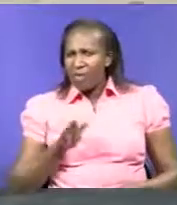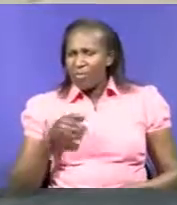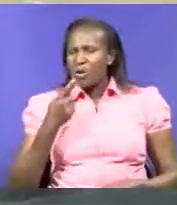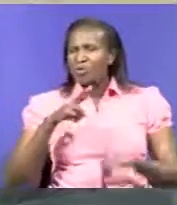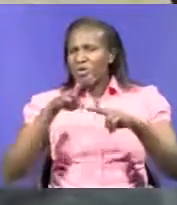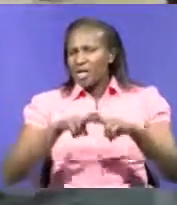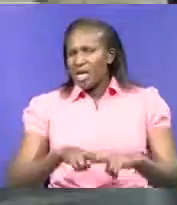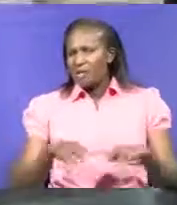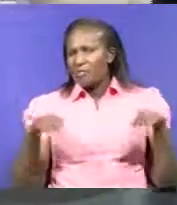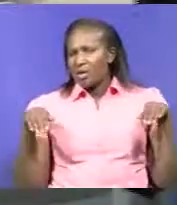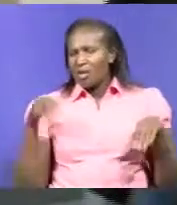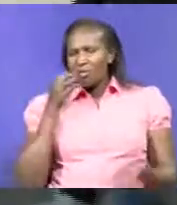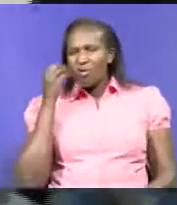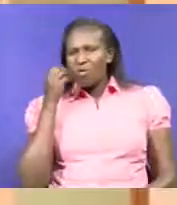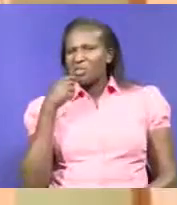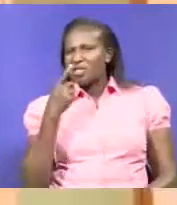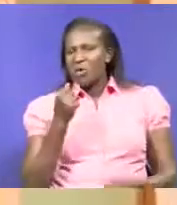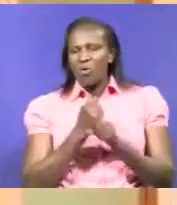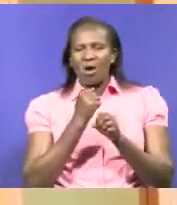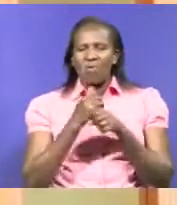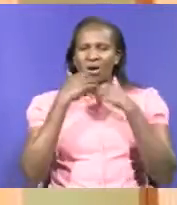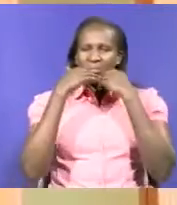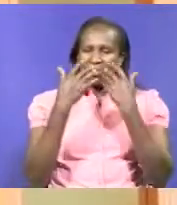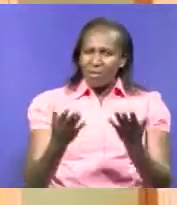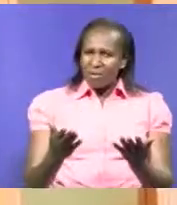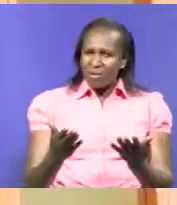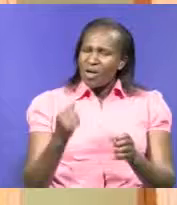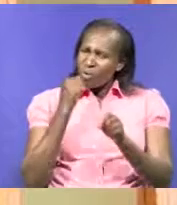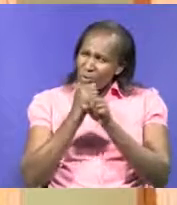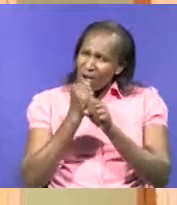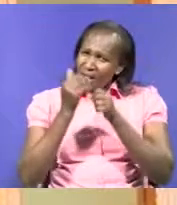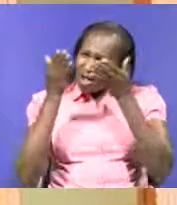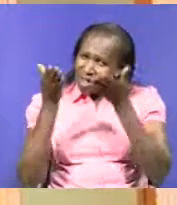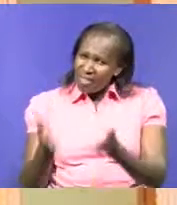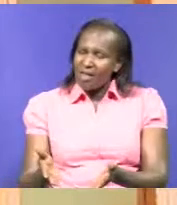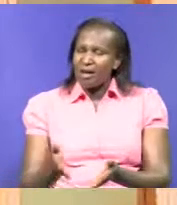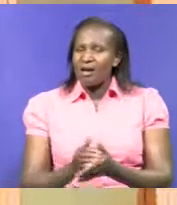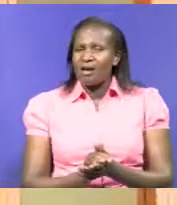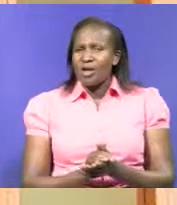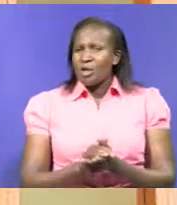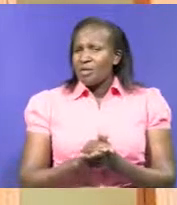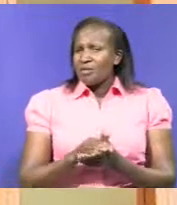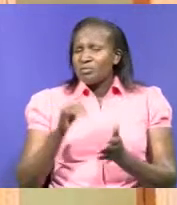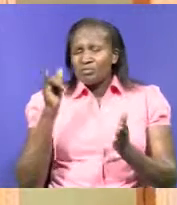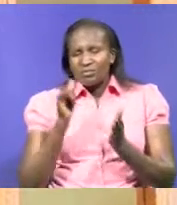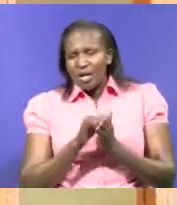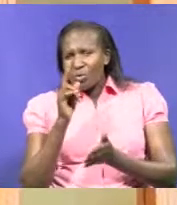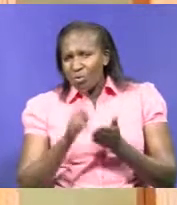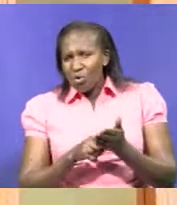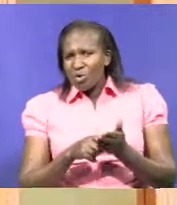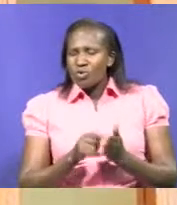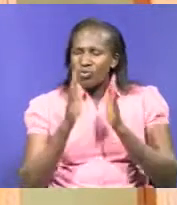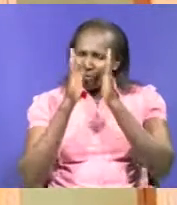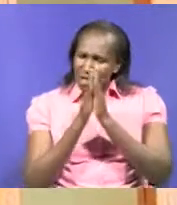nyumbani, anasema hakuna kazi, kazi iko. Ni ile umuombe